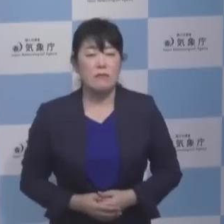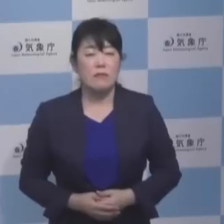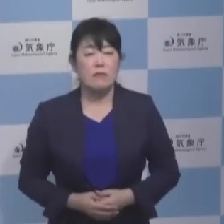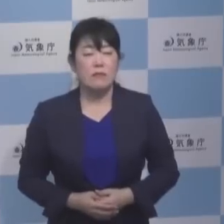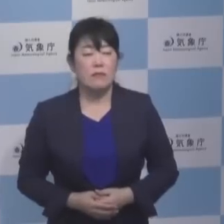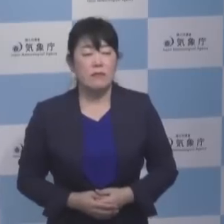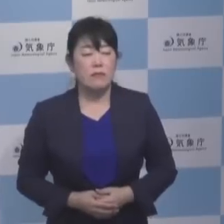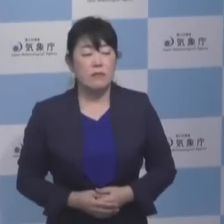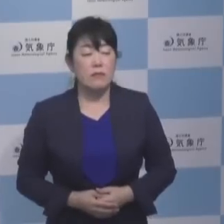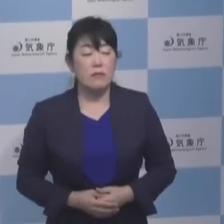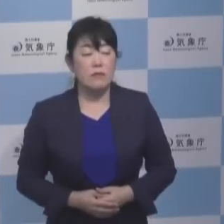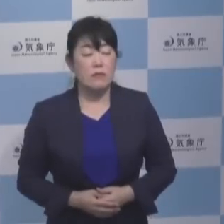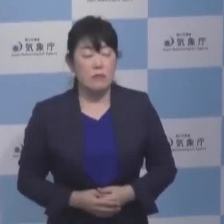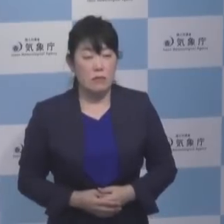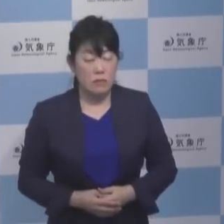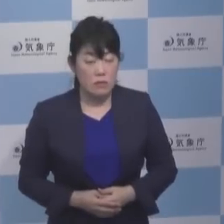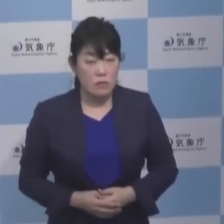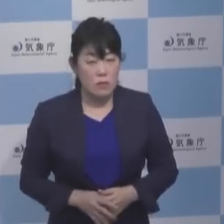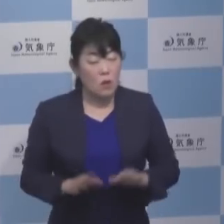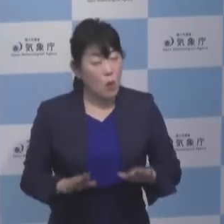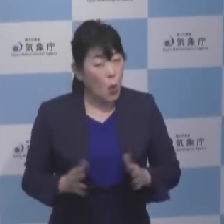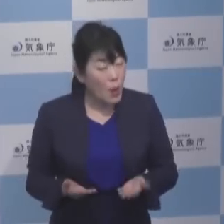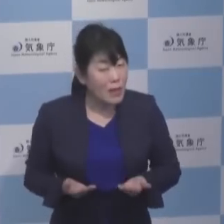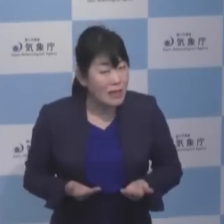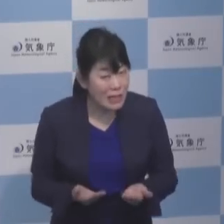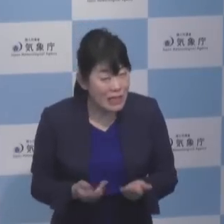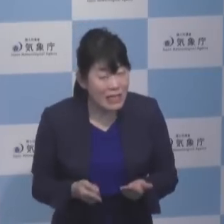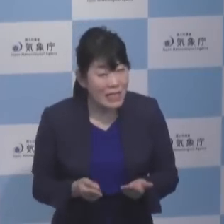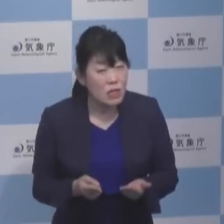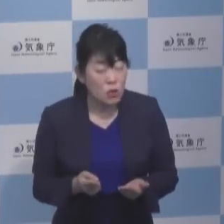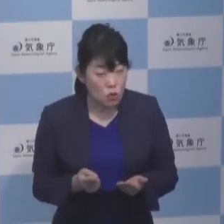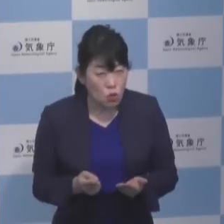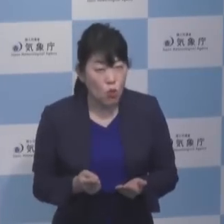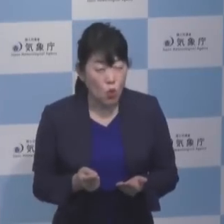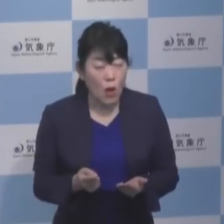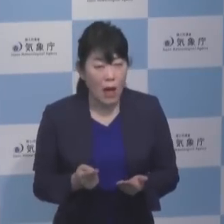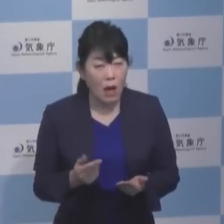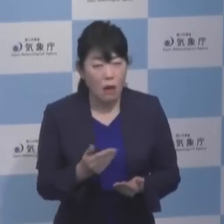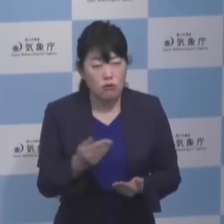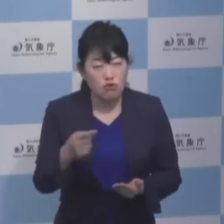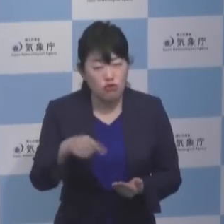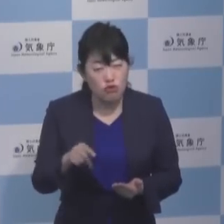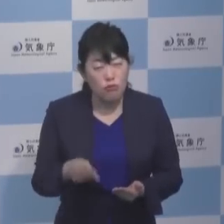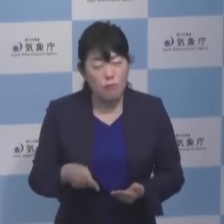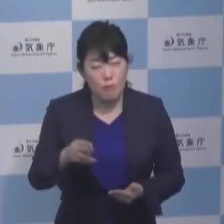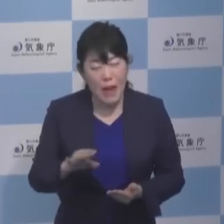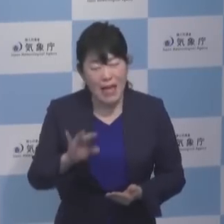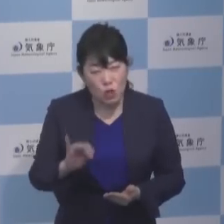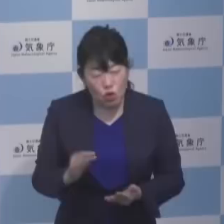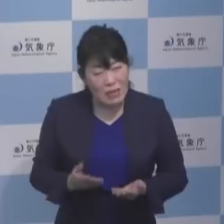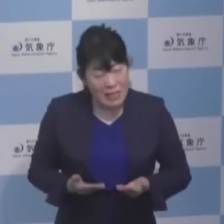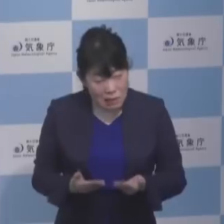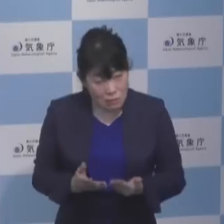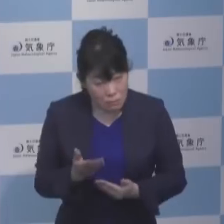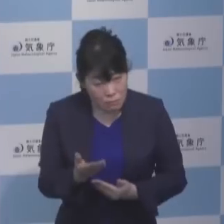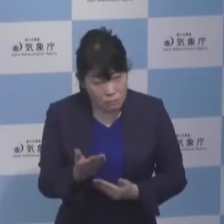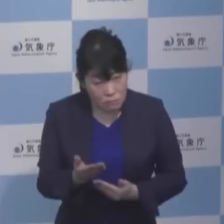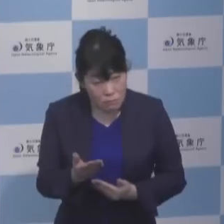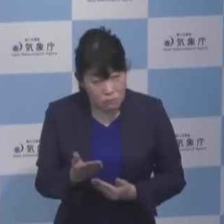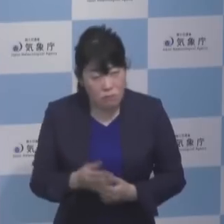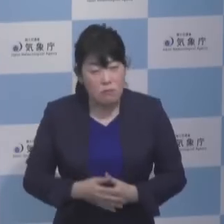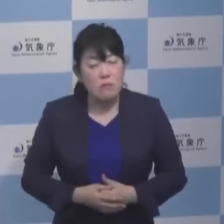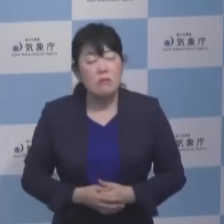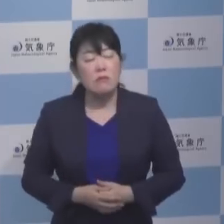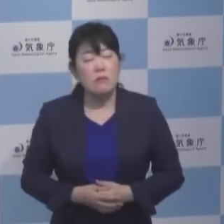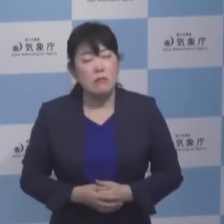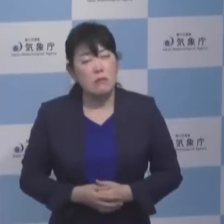すみません、じゃあ続けてお願いします。今回の地震はすみません、群発地震というふうに分類される地震ということでしょうか。 群発地震という